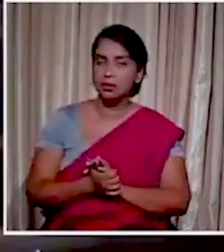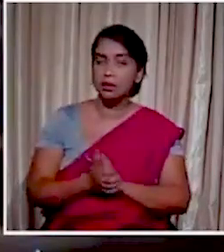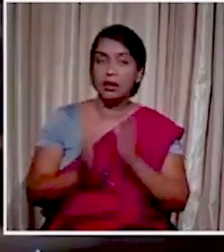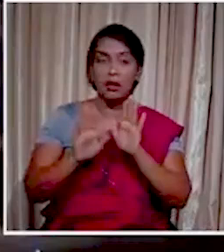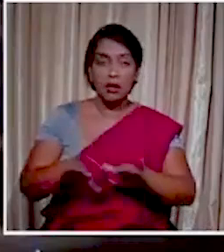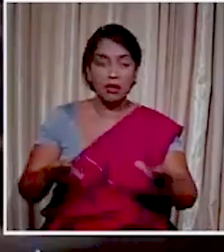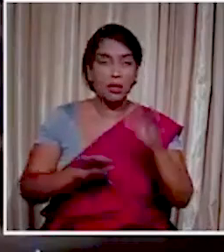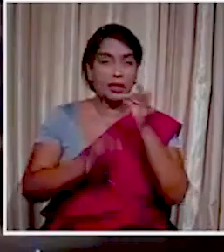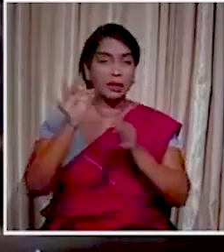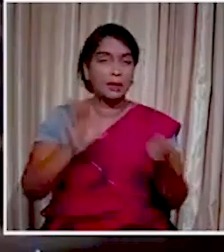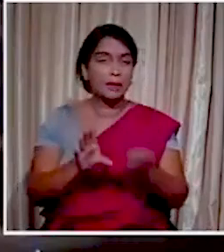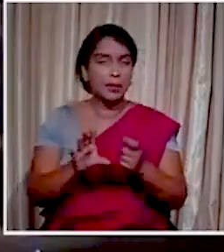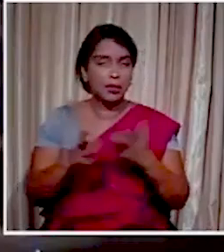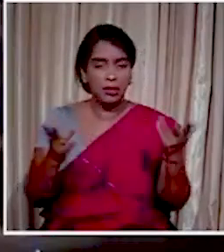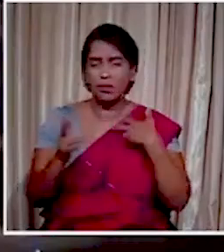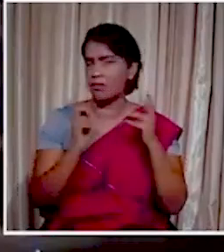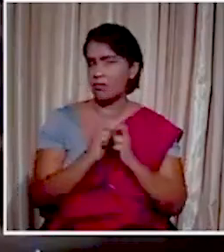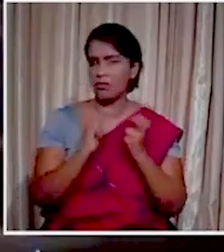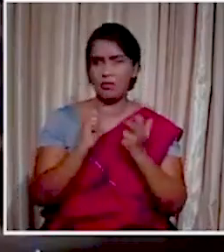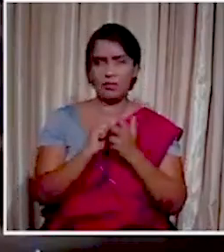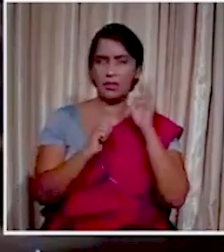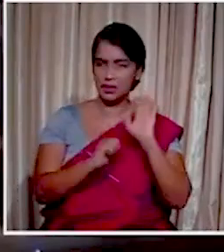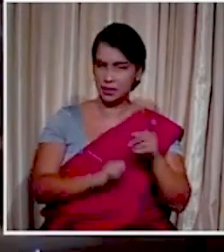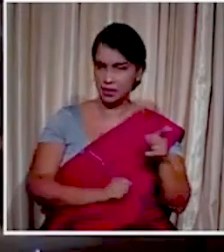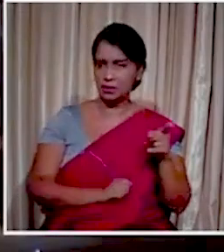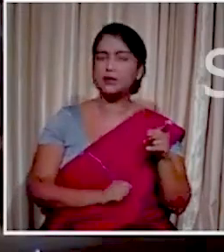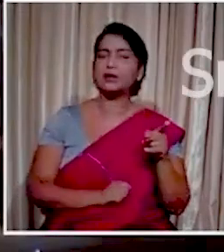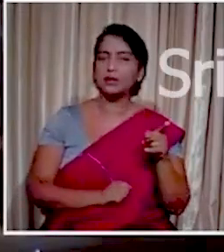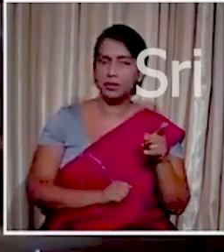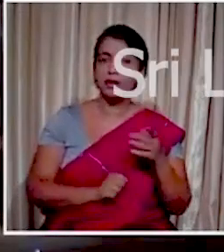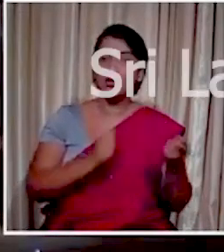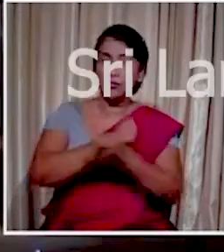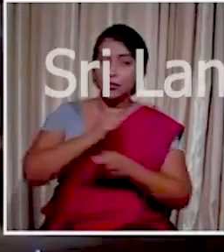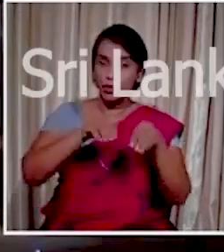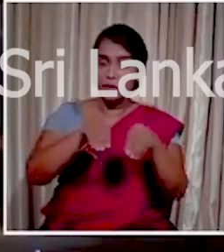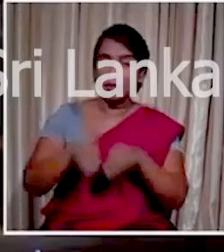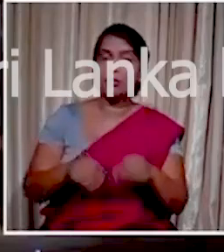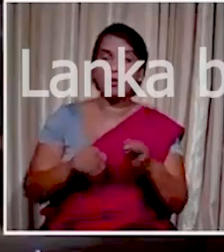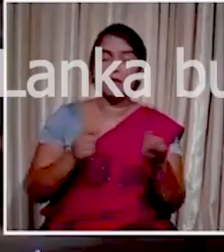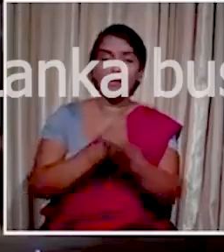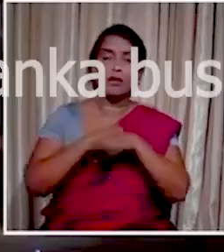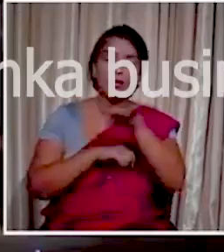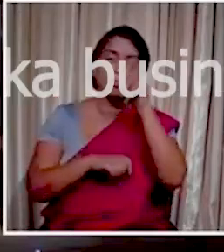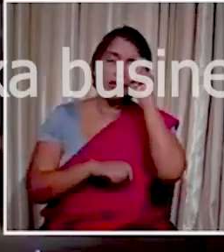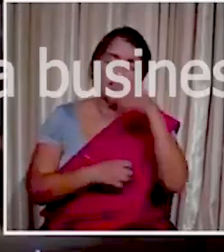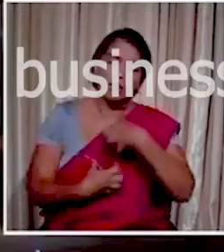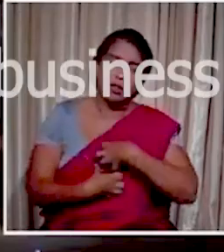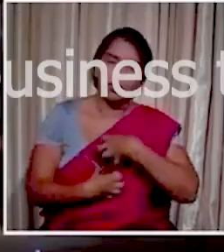දරුවන්ට කිරිපිටි දෙකක් නොමැති වීමේ අර්බුදයකට මුහුණ දෙමින් තිබෙනවා ගොවියන් තමන්ගේ නාටු කුඹුරු දිහා බලාගෙන හූල්ලමින්